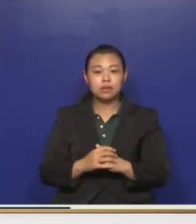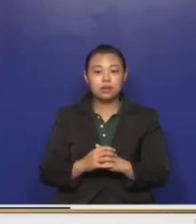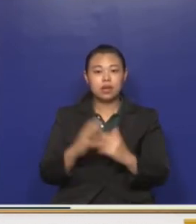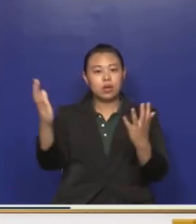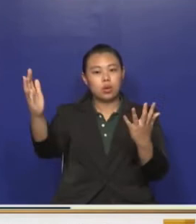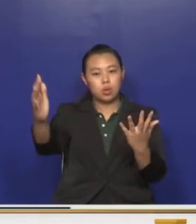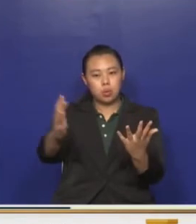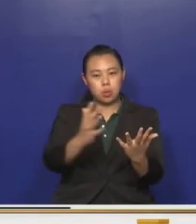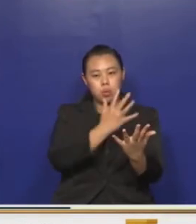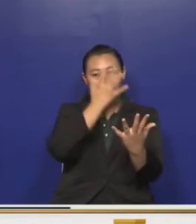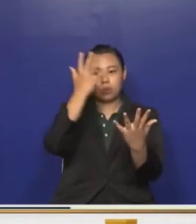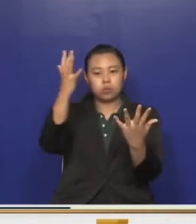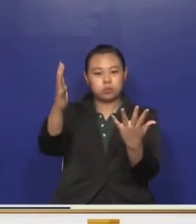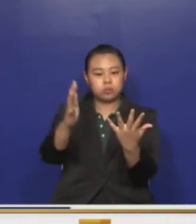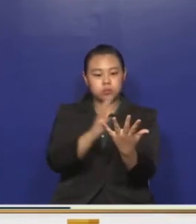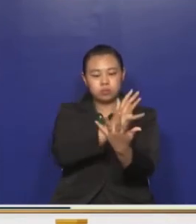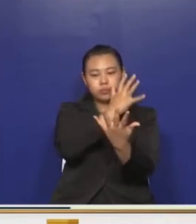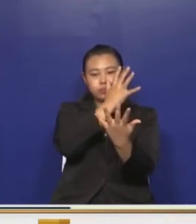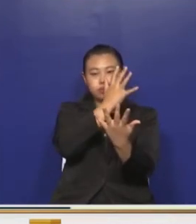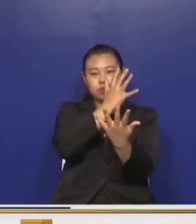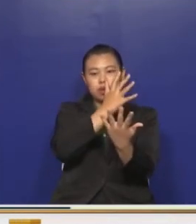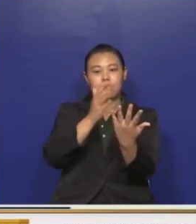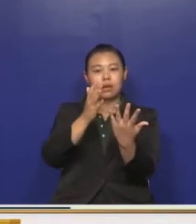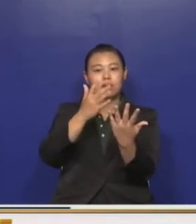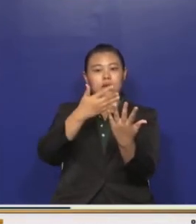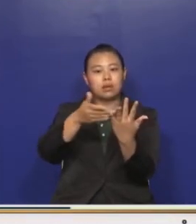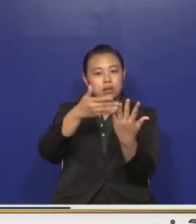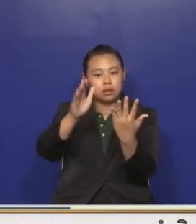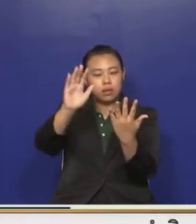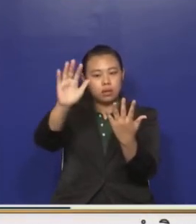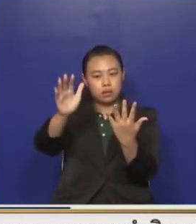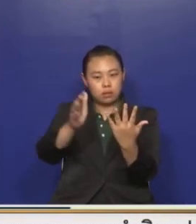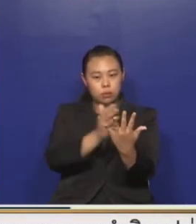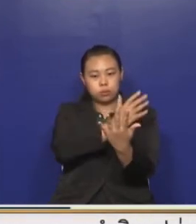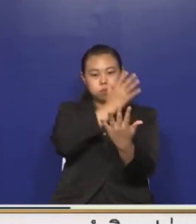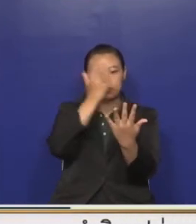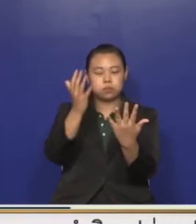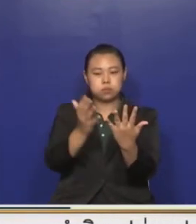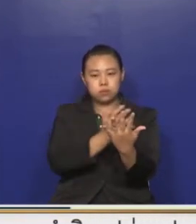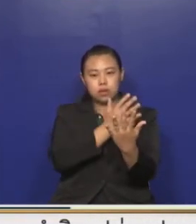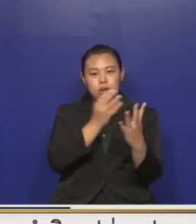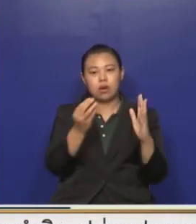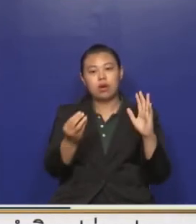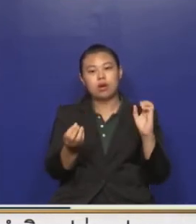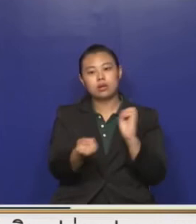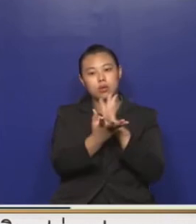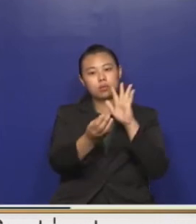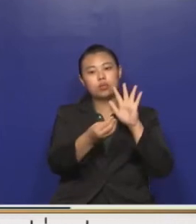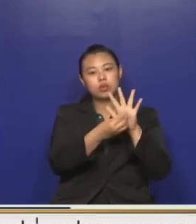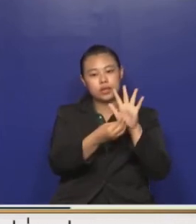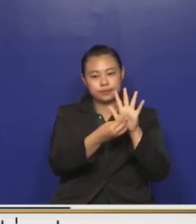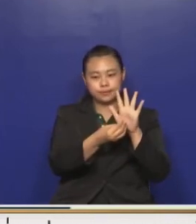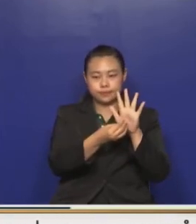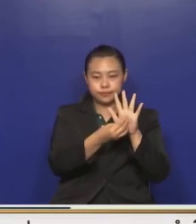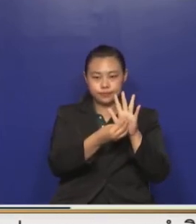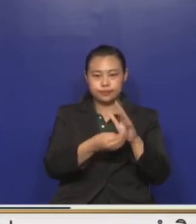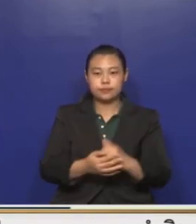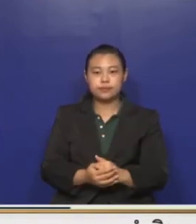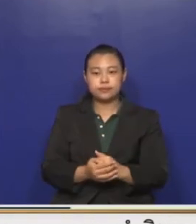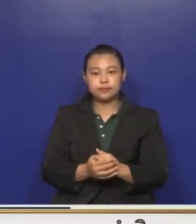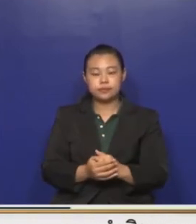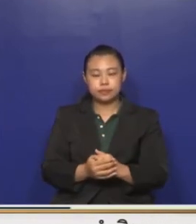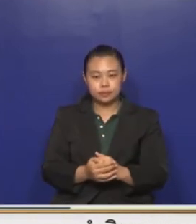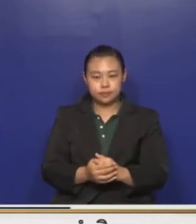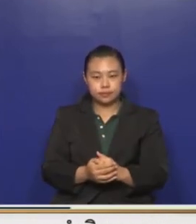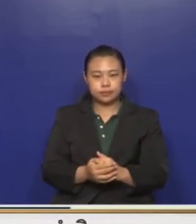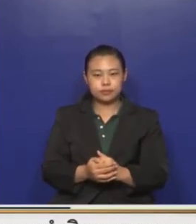สงผกระทบให้อากาศทางภักตวนออกของเราและทายที่สุดอาจะกระทบมาถึงจัหดกณเทศมหาณครของเราก็ไดรบปิมาณหม